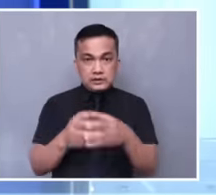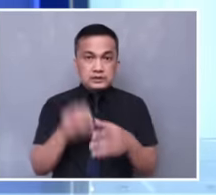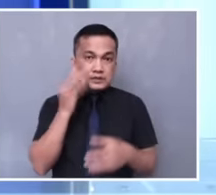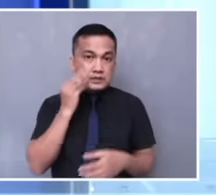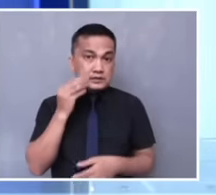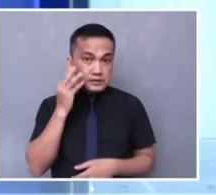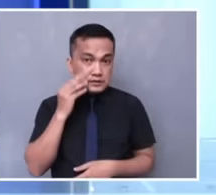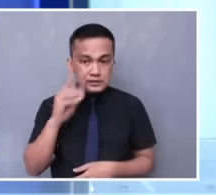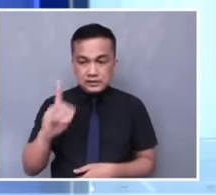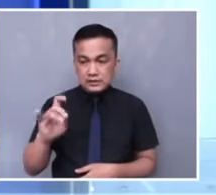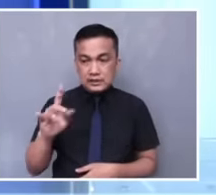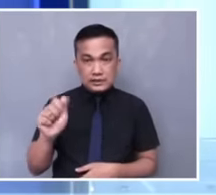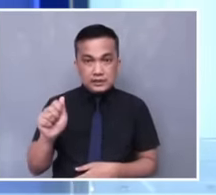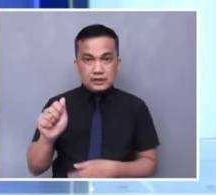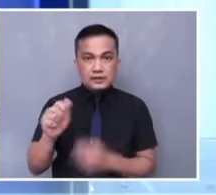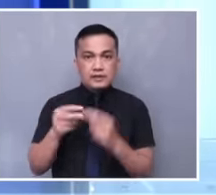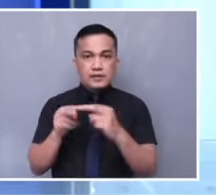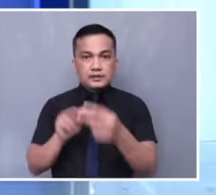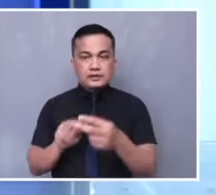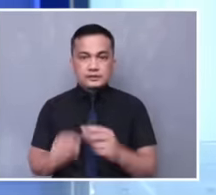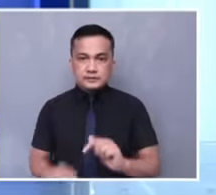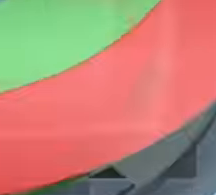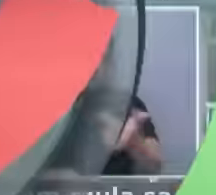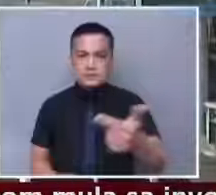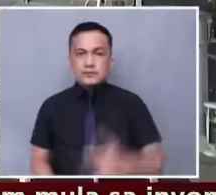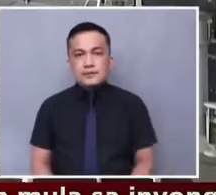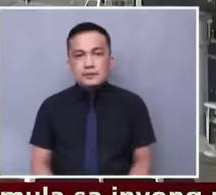variant. Nagpapatrol, Jeff Canoy.